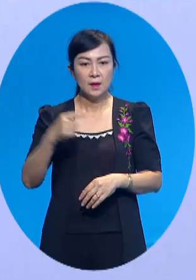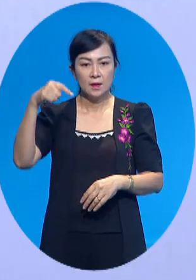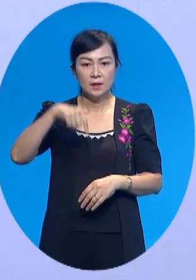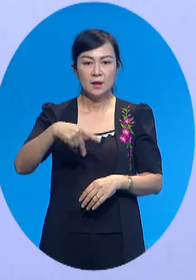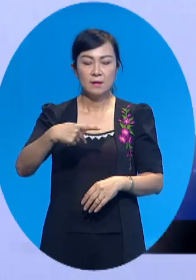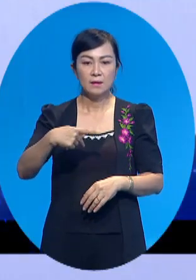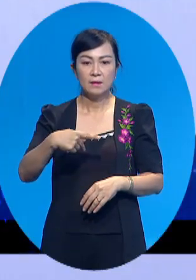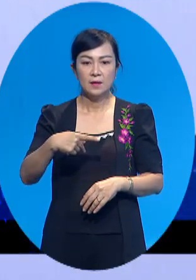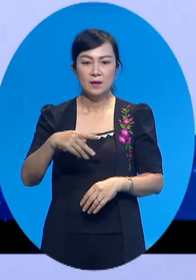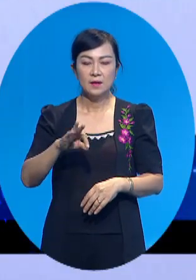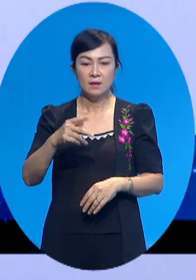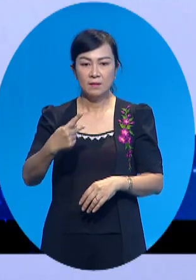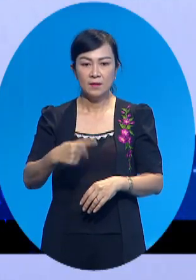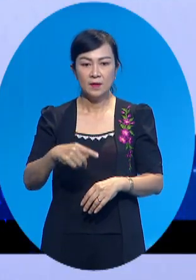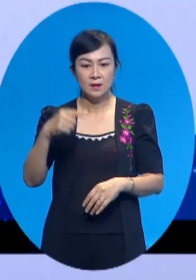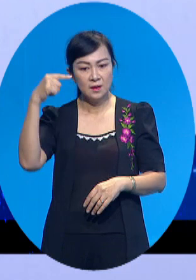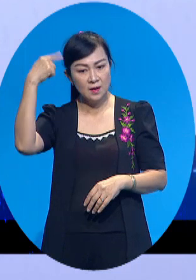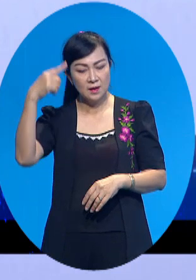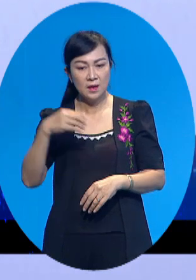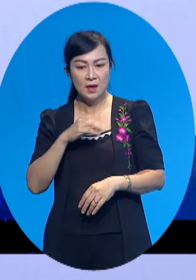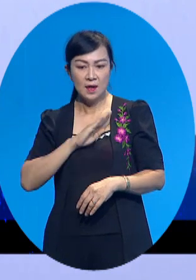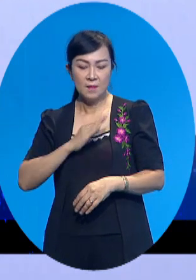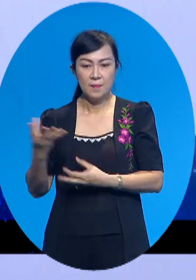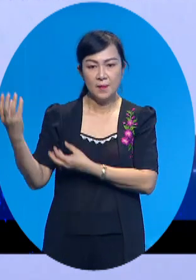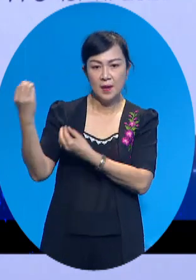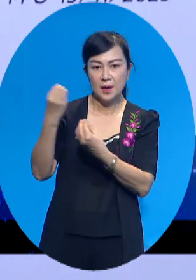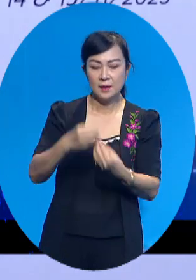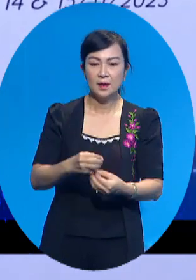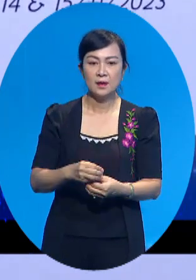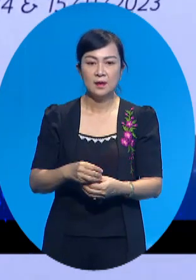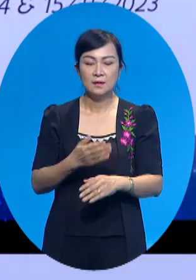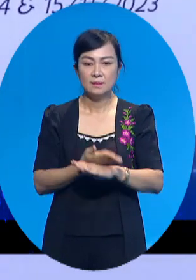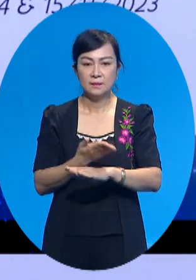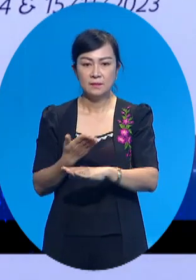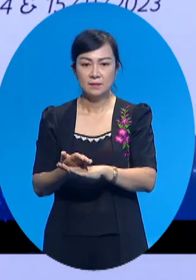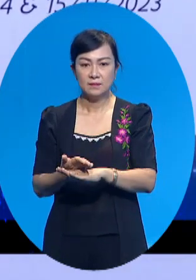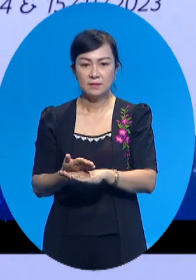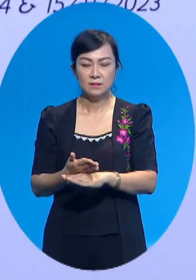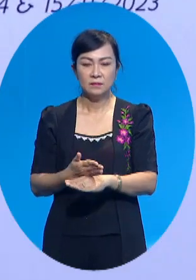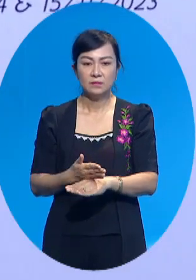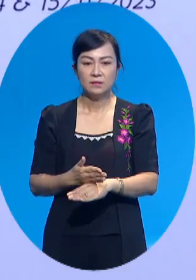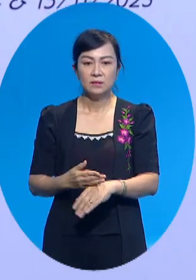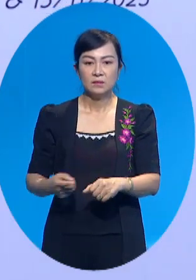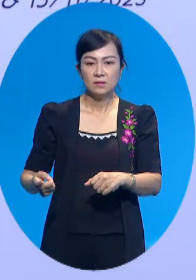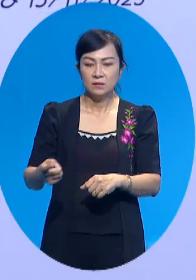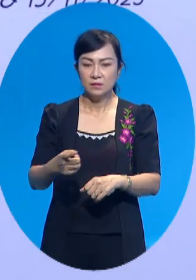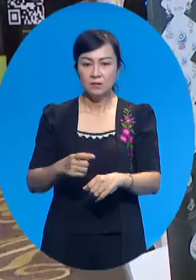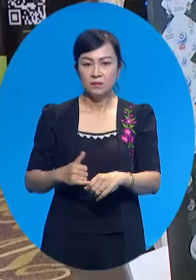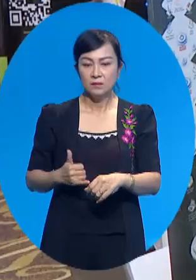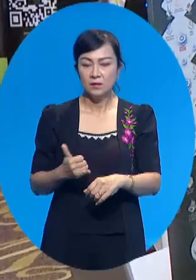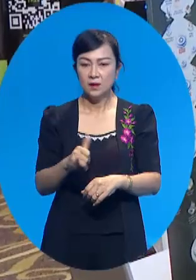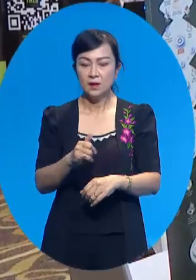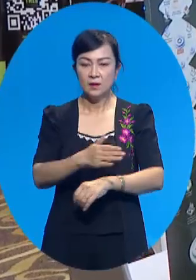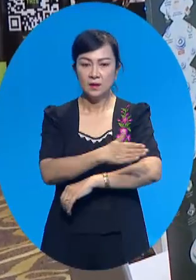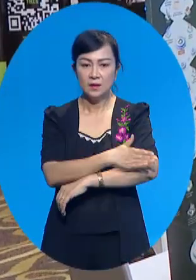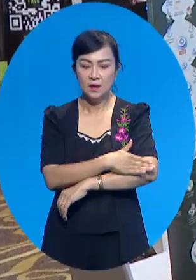TechFest và cái ý tưởng lần này em mang tới đến với TechFest đó là một cái sản phẩm để chuyển đổi số nông nghiệp. Em gọi nó là hợp tác xã số. Nó